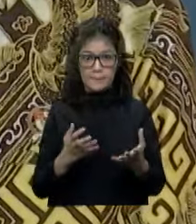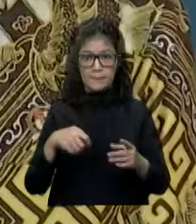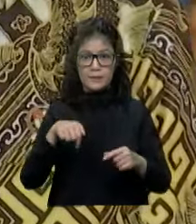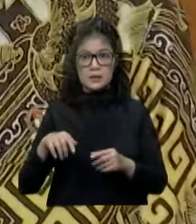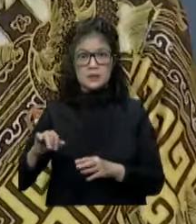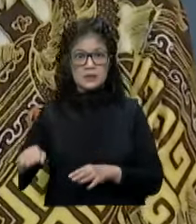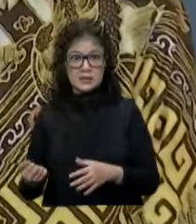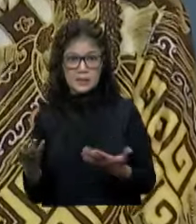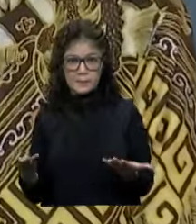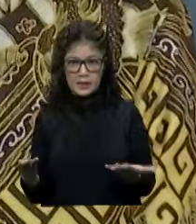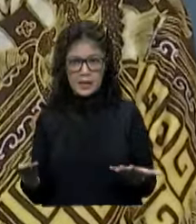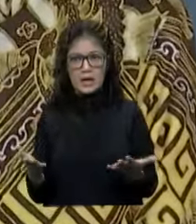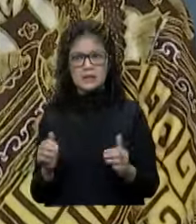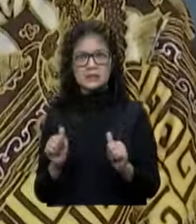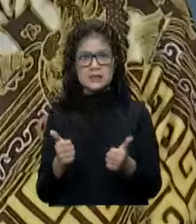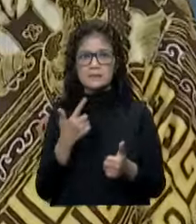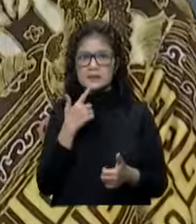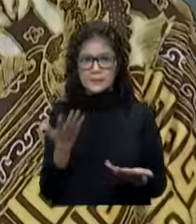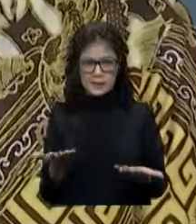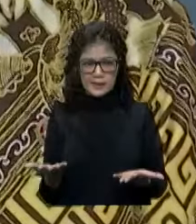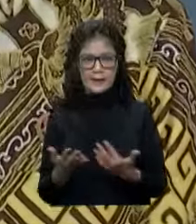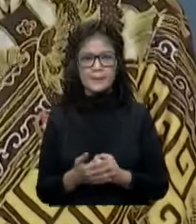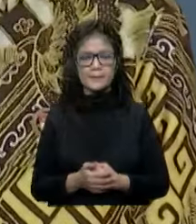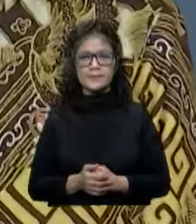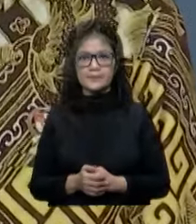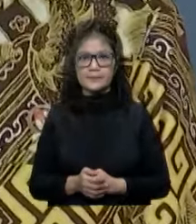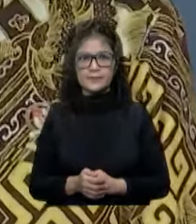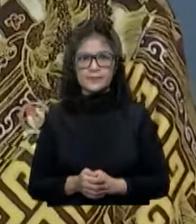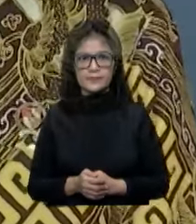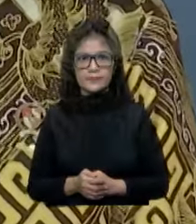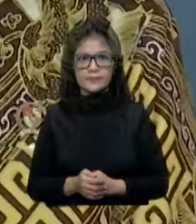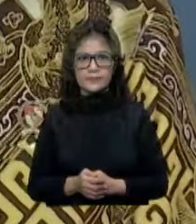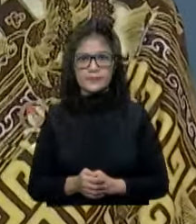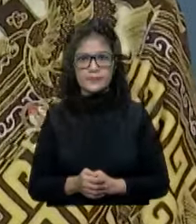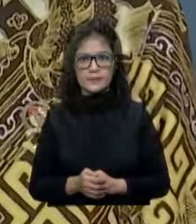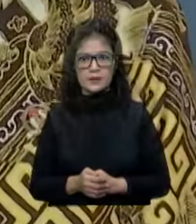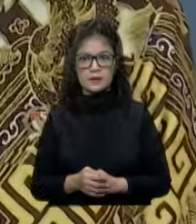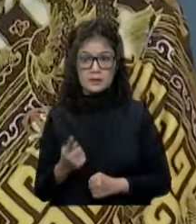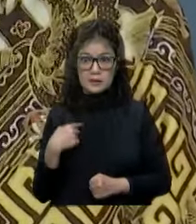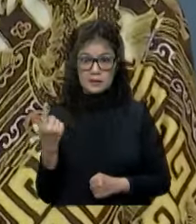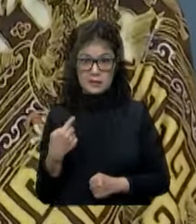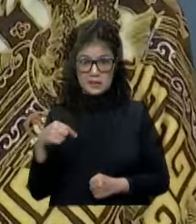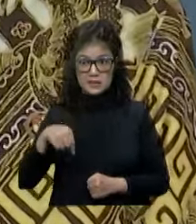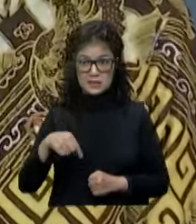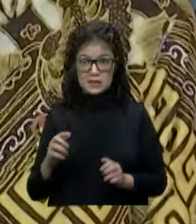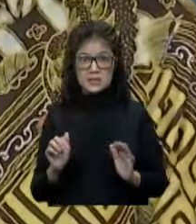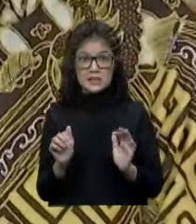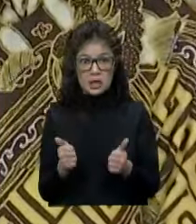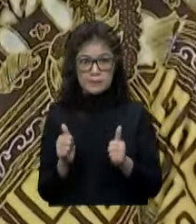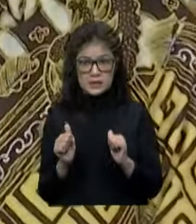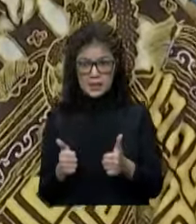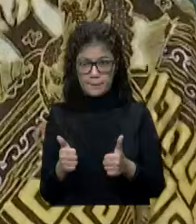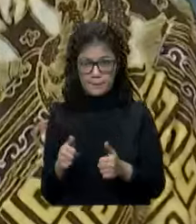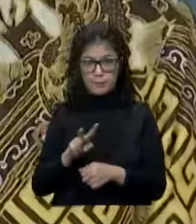transisinya? Ini kita itu menyiapkan agar transisinya itu bisa